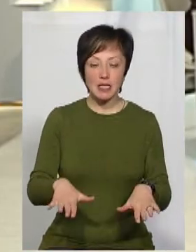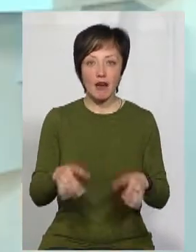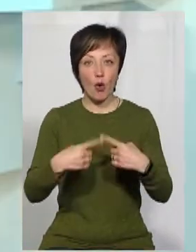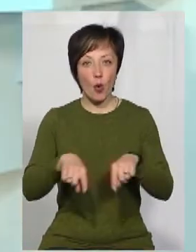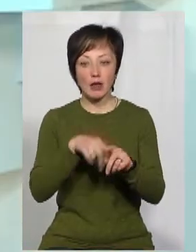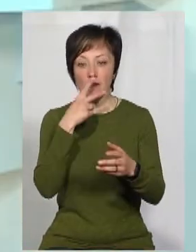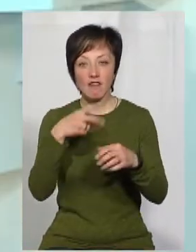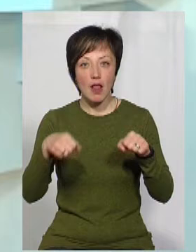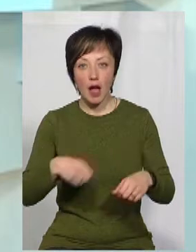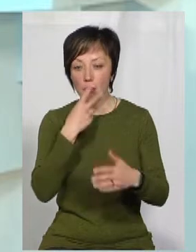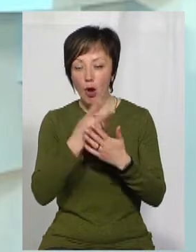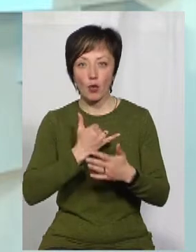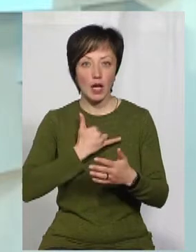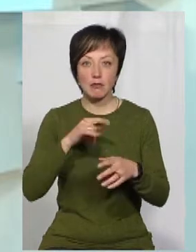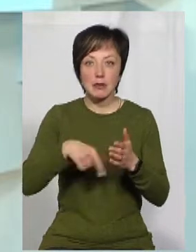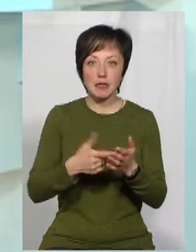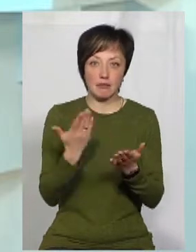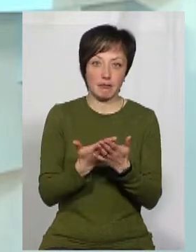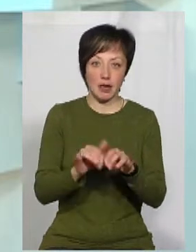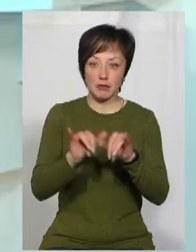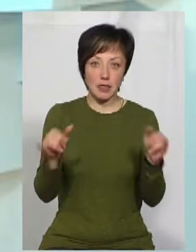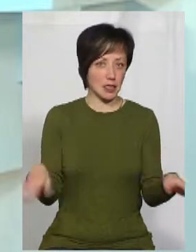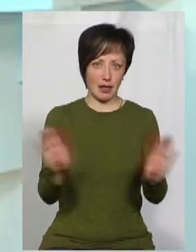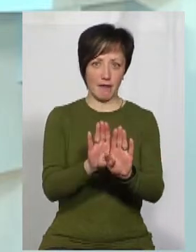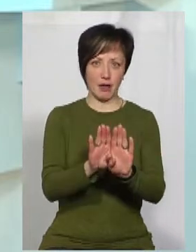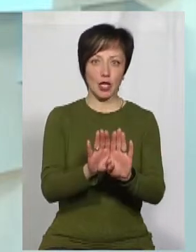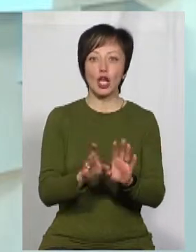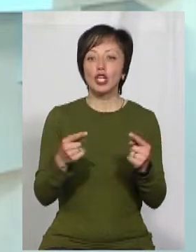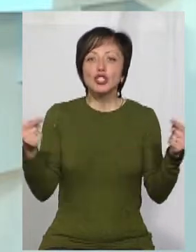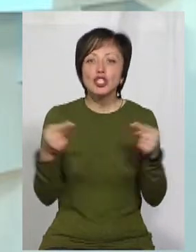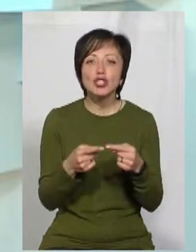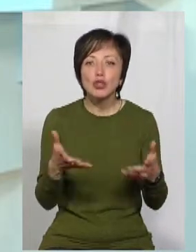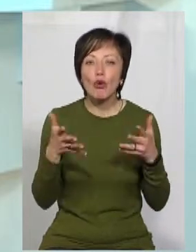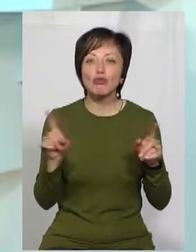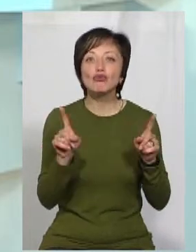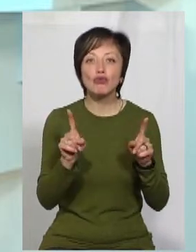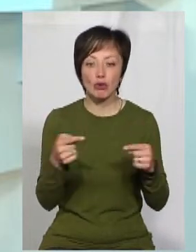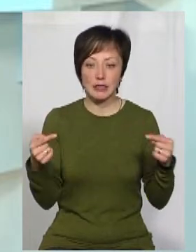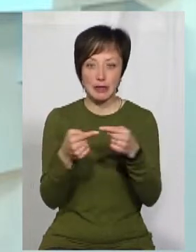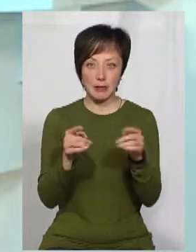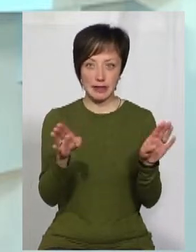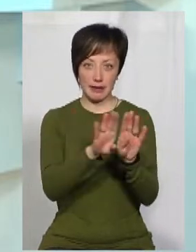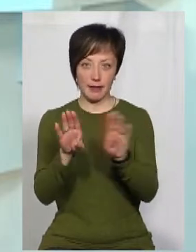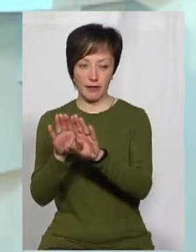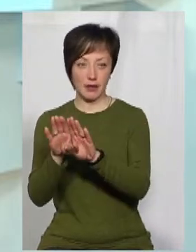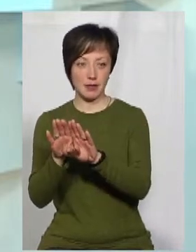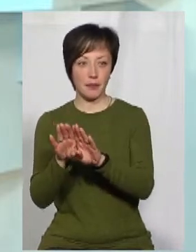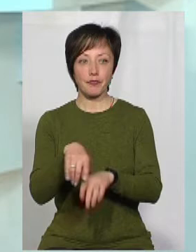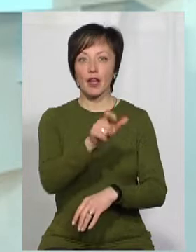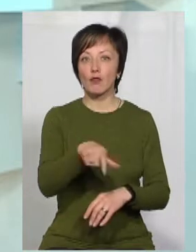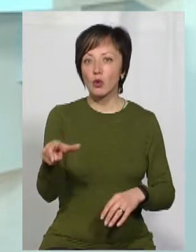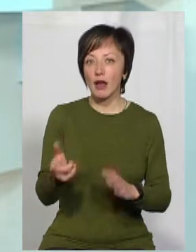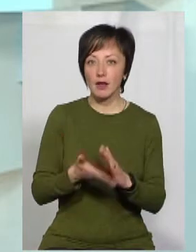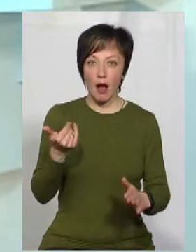влади бачить, що в нашому місті, не дай Боже, ріст, закриваємось. І чітко, що саме закривається. Да? Тому що в